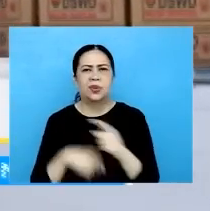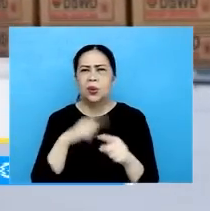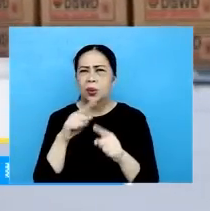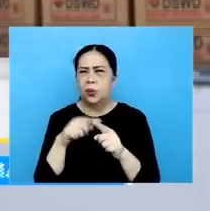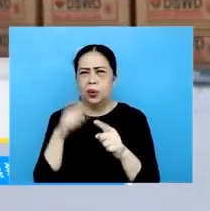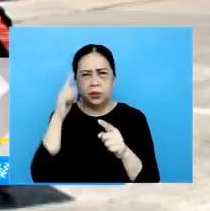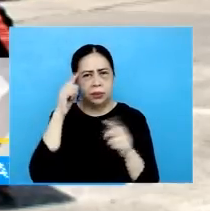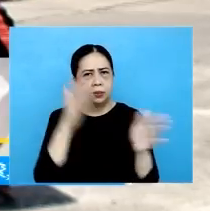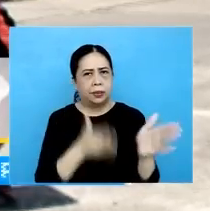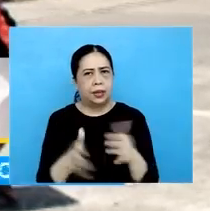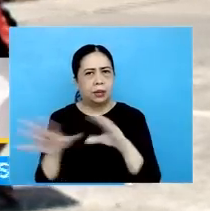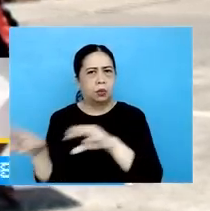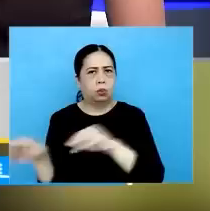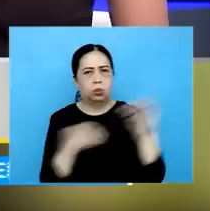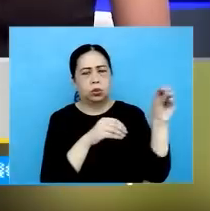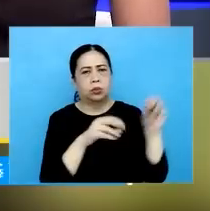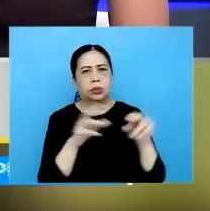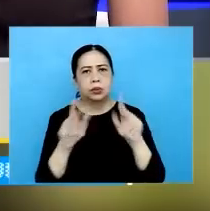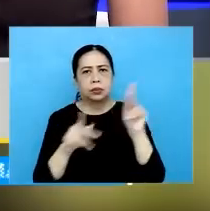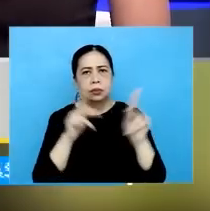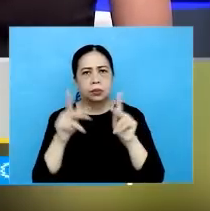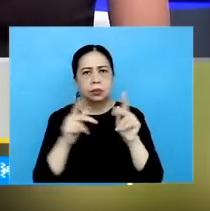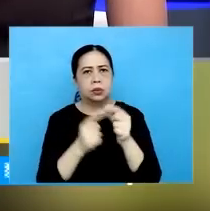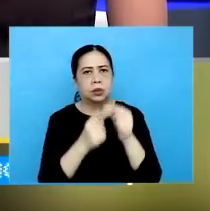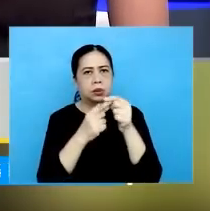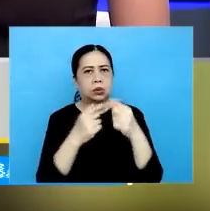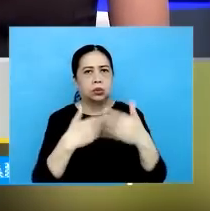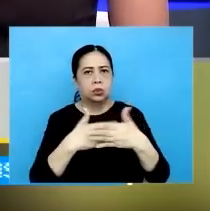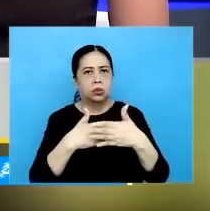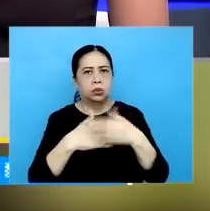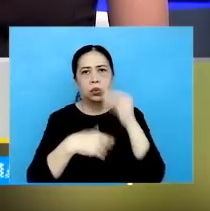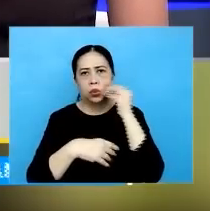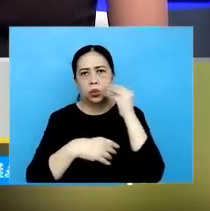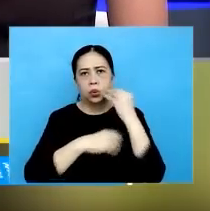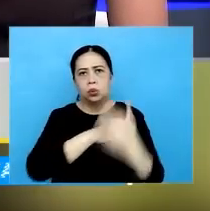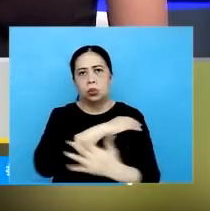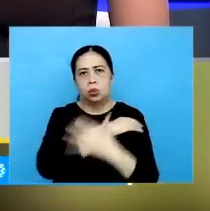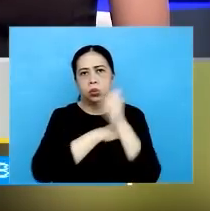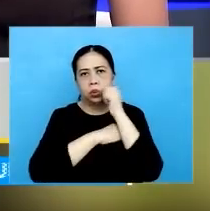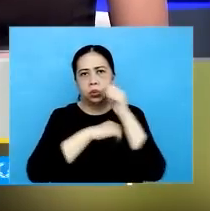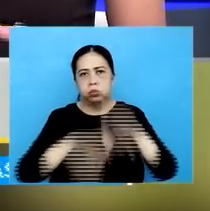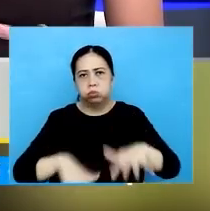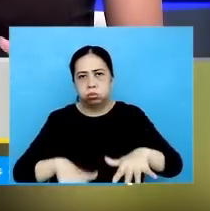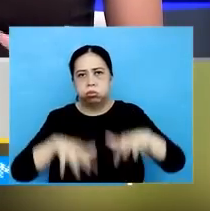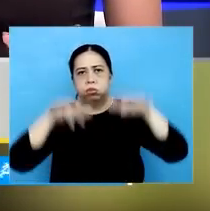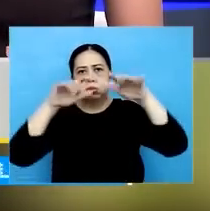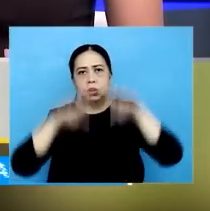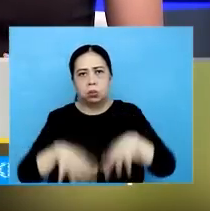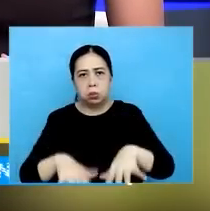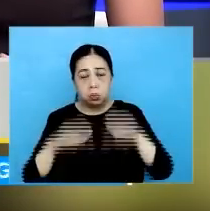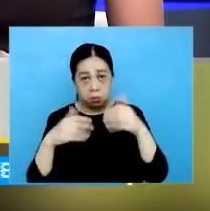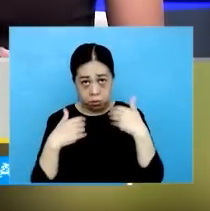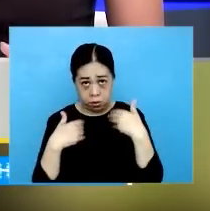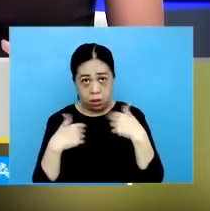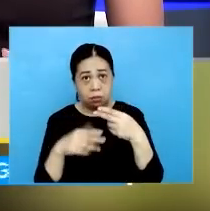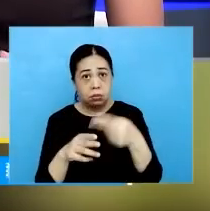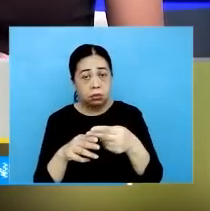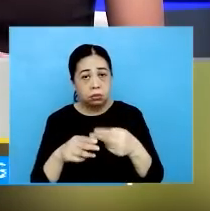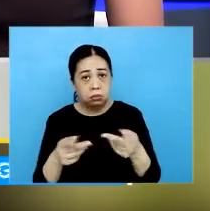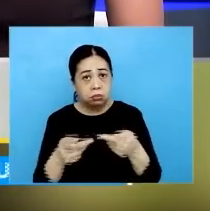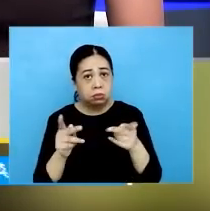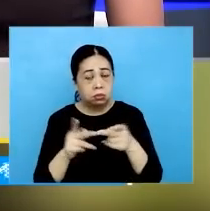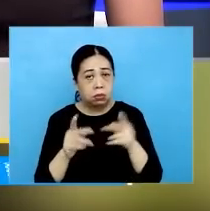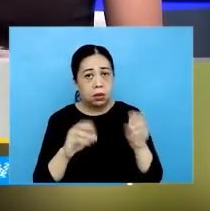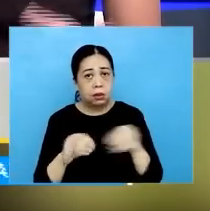planong ilikas sa mga residente, lalo na po yung mga nakatira doon po sa flood-prone areas? Meron na po ba tayong identified na